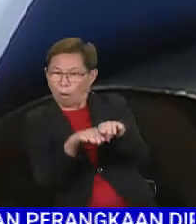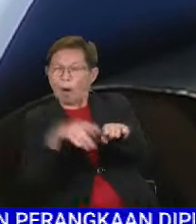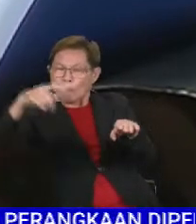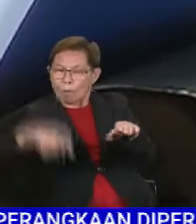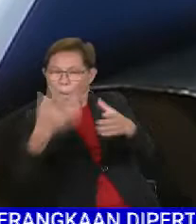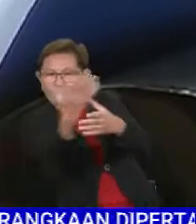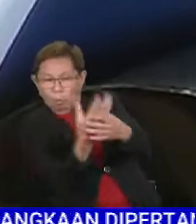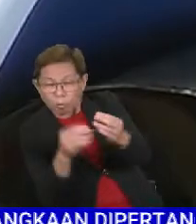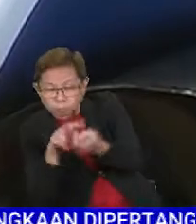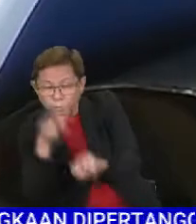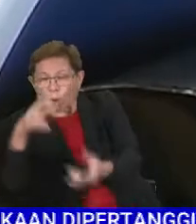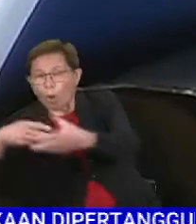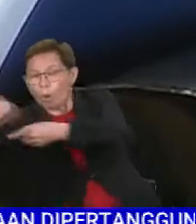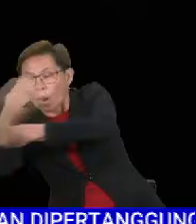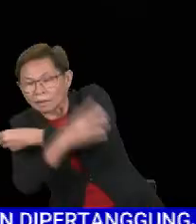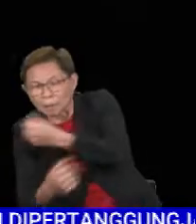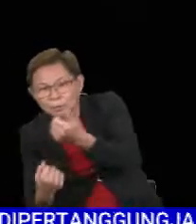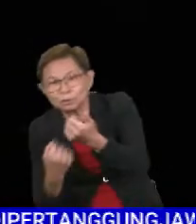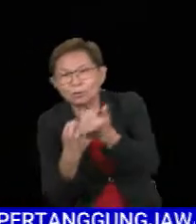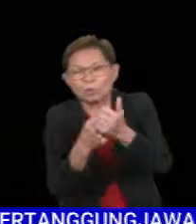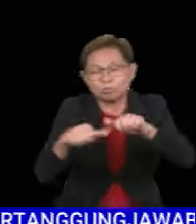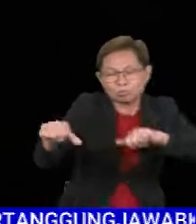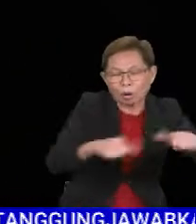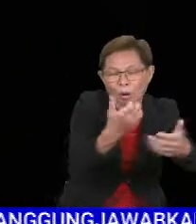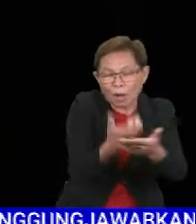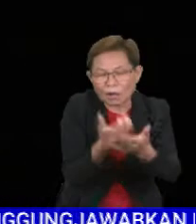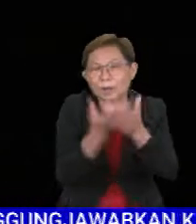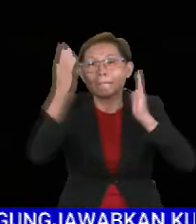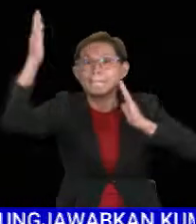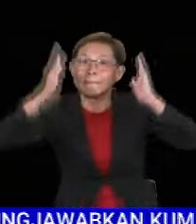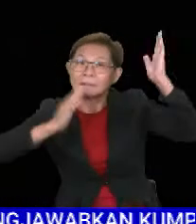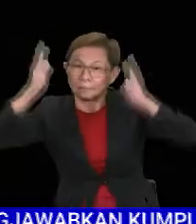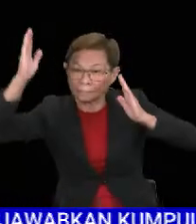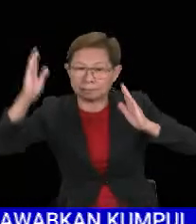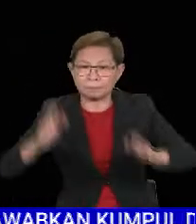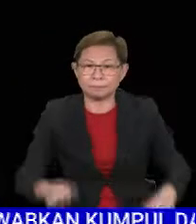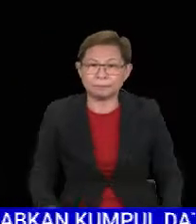untuk menyerap kejutan luaran dan menyokong aktiviti ekonomi domestik.